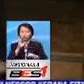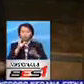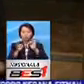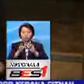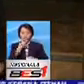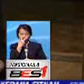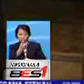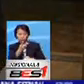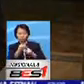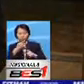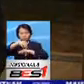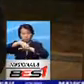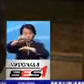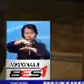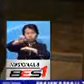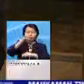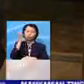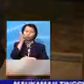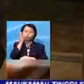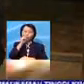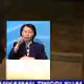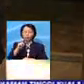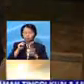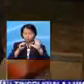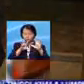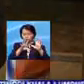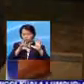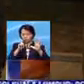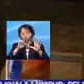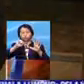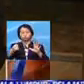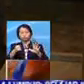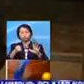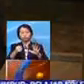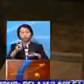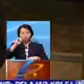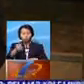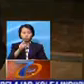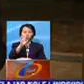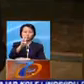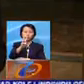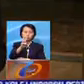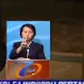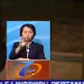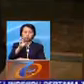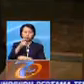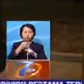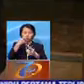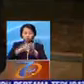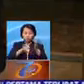lihat pula dari segi nilai ekspor buah-buahan Malaysia bernilai RM540 juta, namun hanya 6% dari nilai